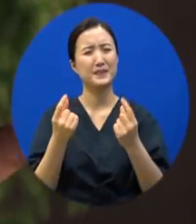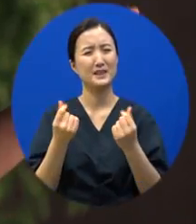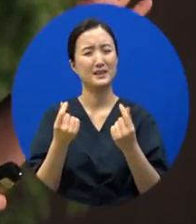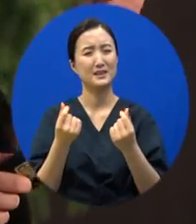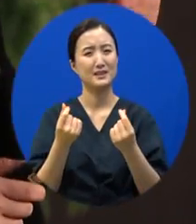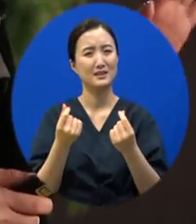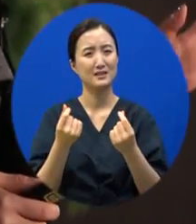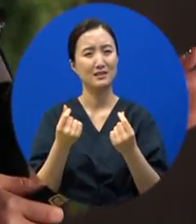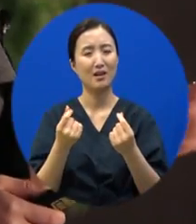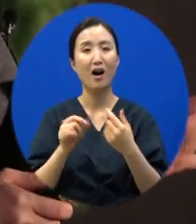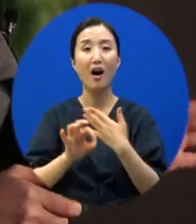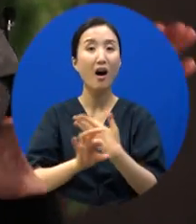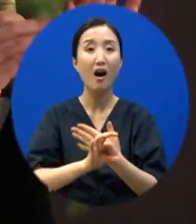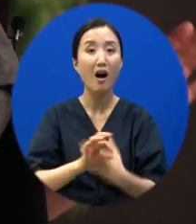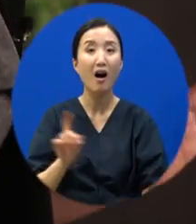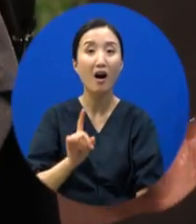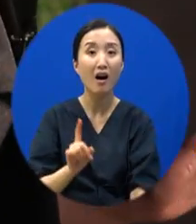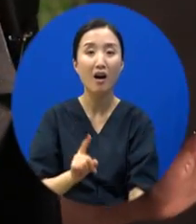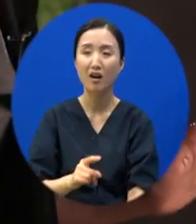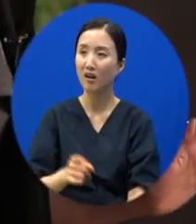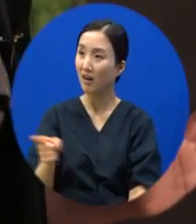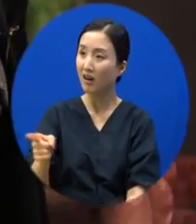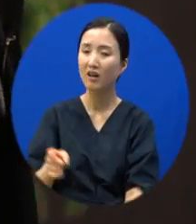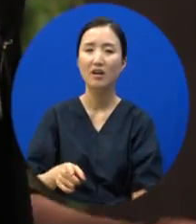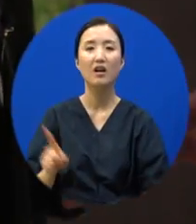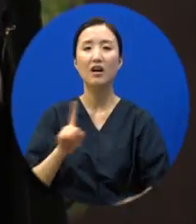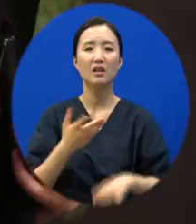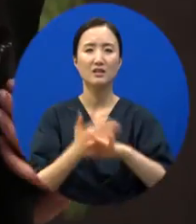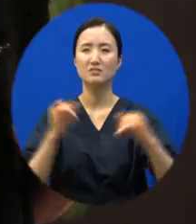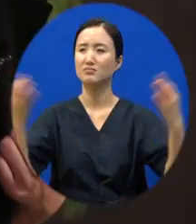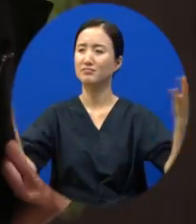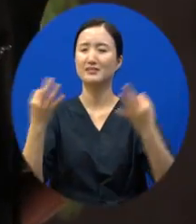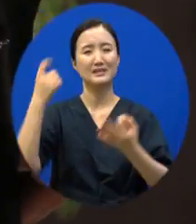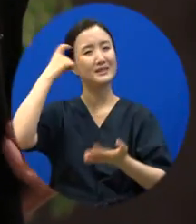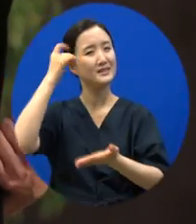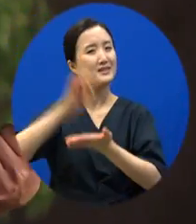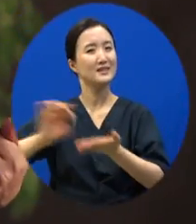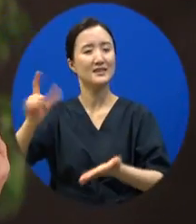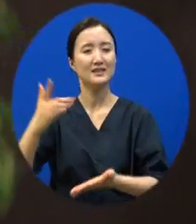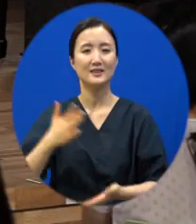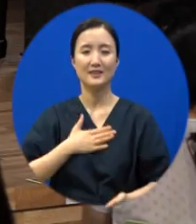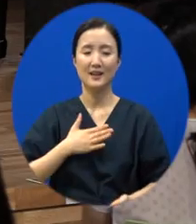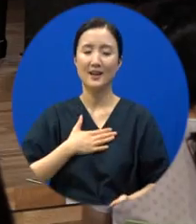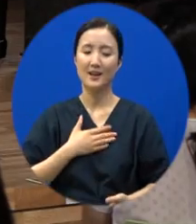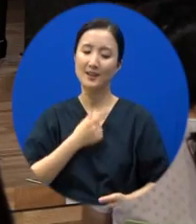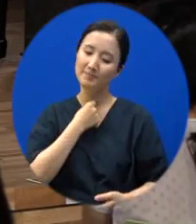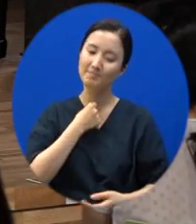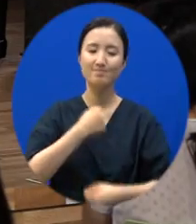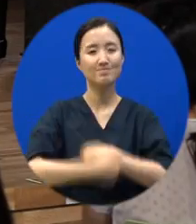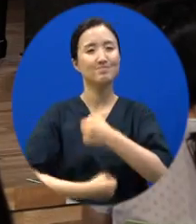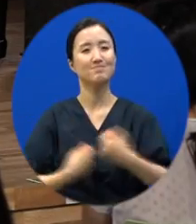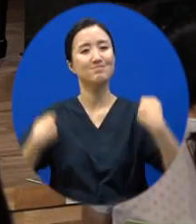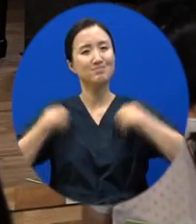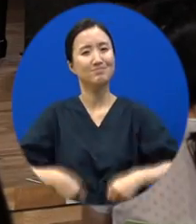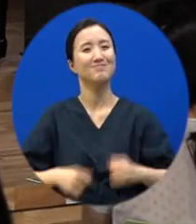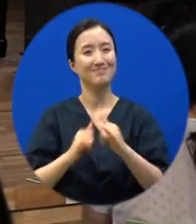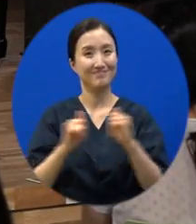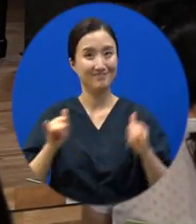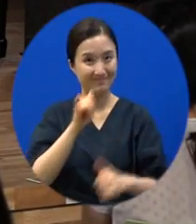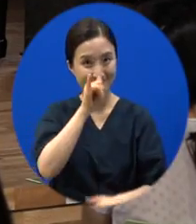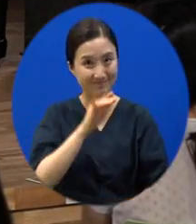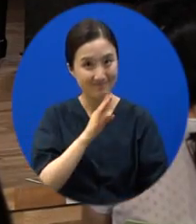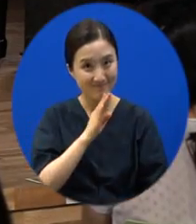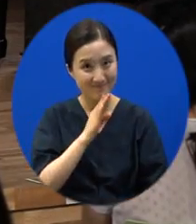타인의 눈은, 타인의 시선은 생각하지 않는 거죠. 나만 좋으면 돼. 자, 우리가 웨딩, 결혼식장에 갈